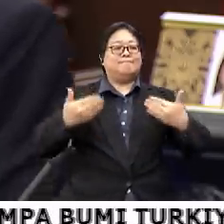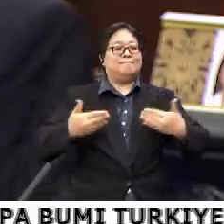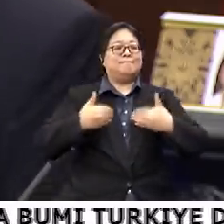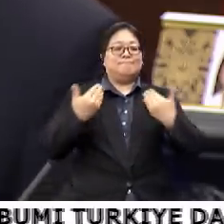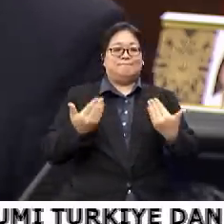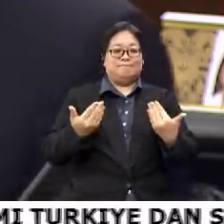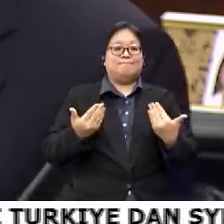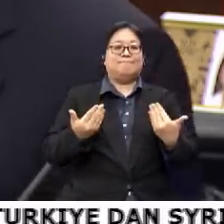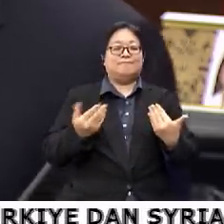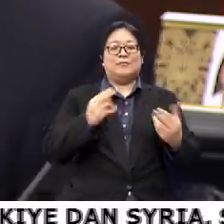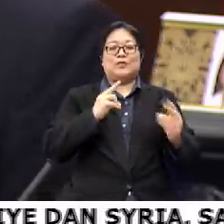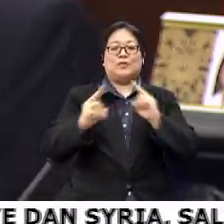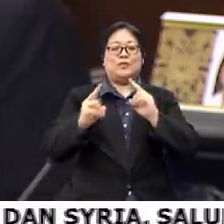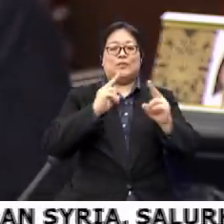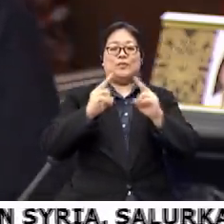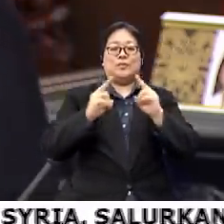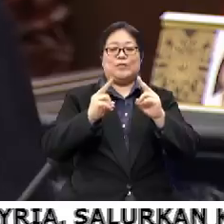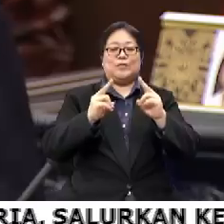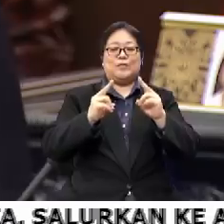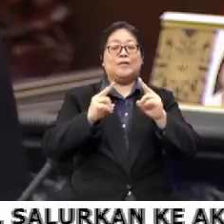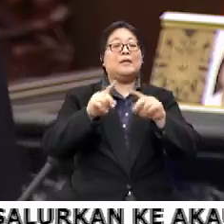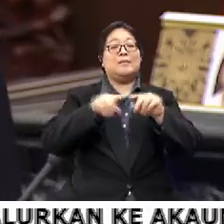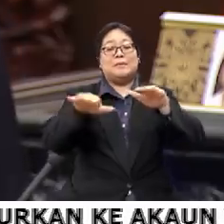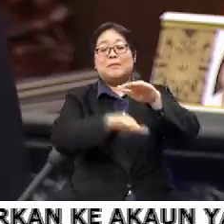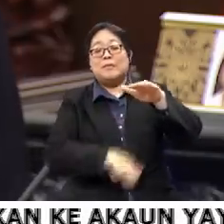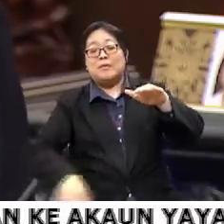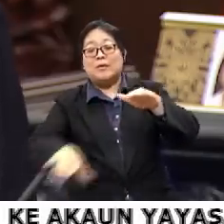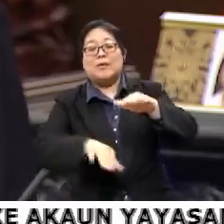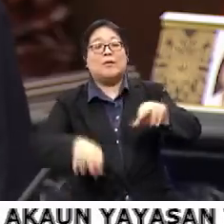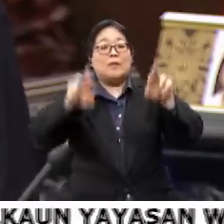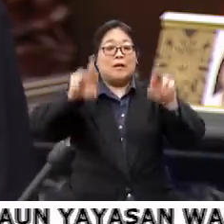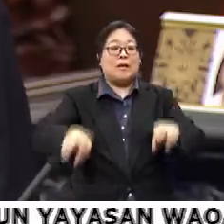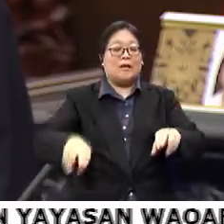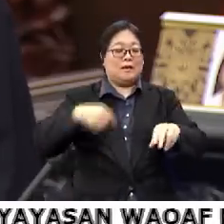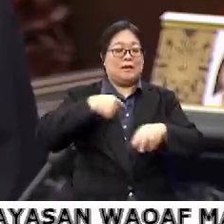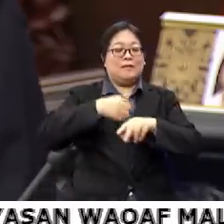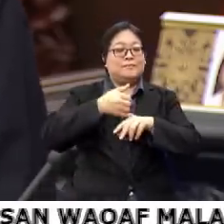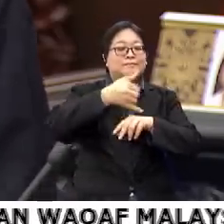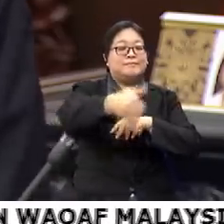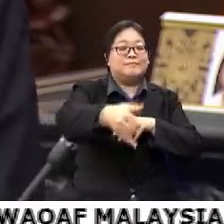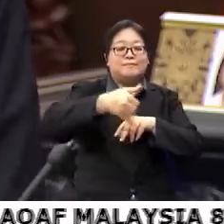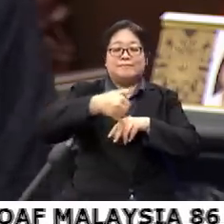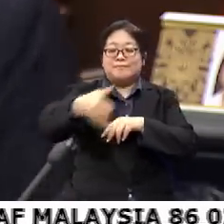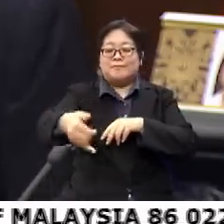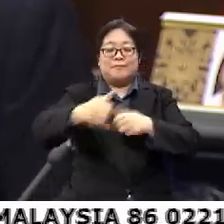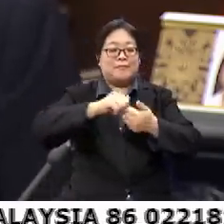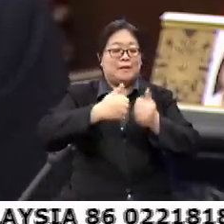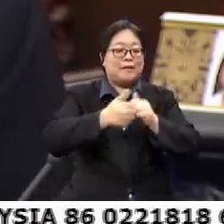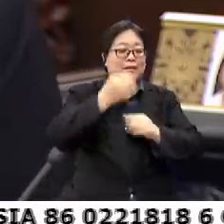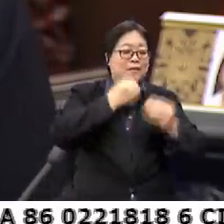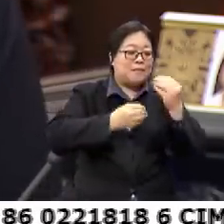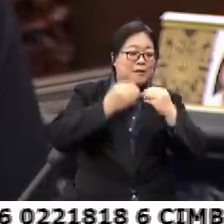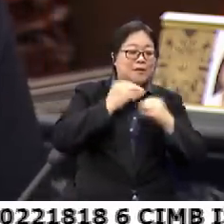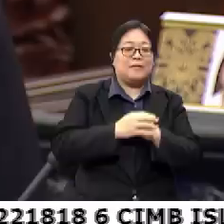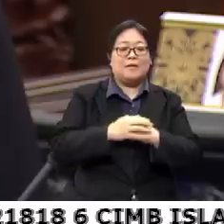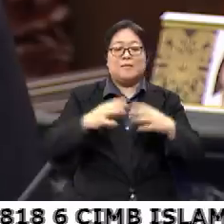dengan ucapan, tapi di bawah itu rakyat. Bila kita turun ke bawah, masalah makanan,